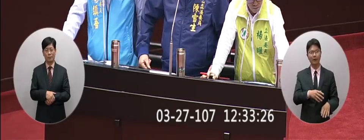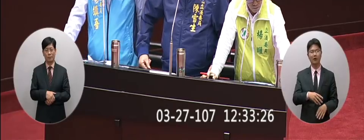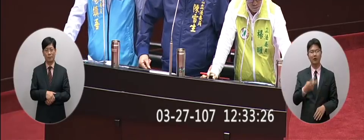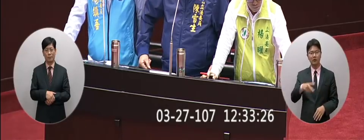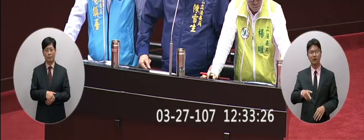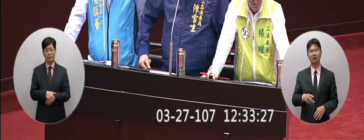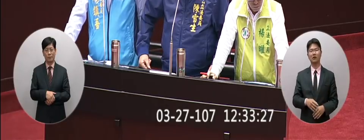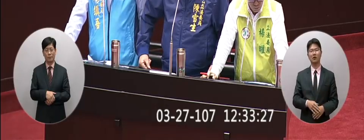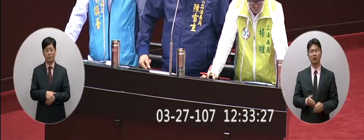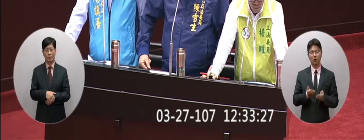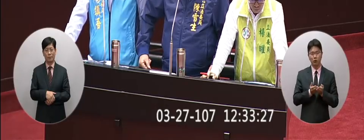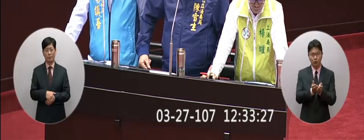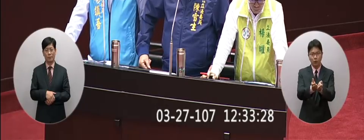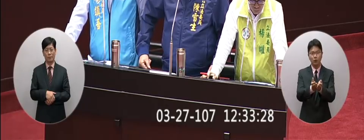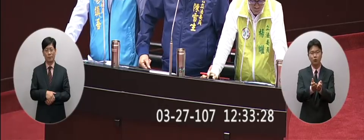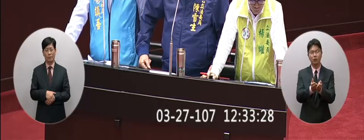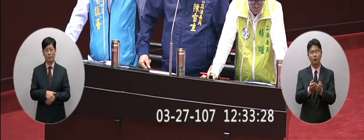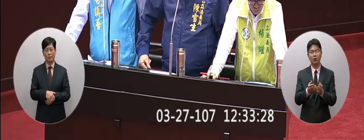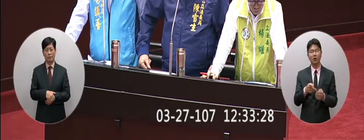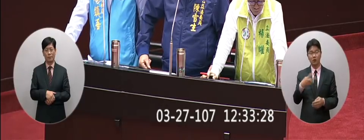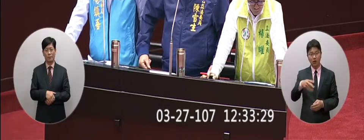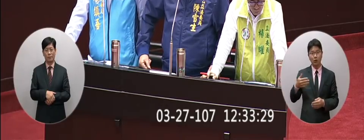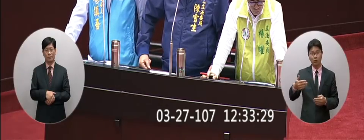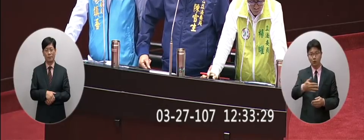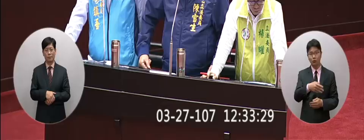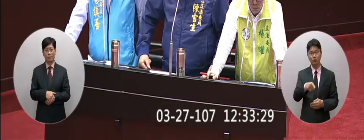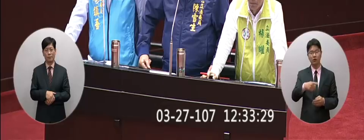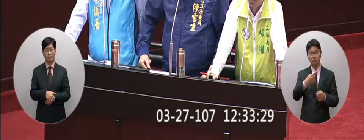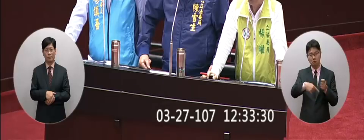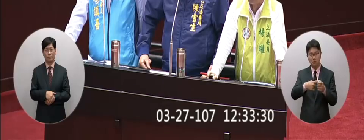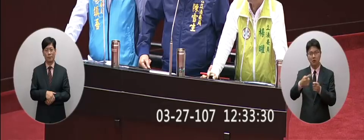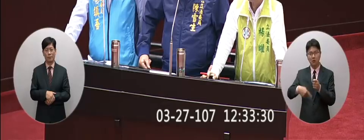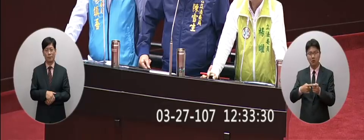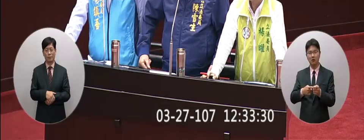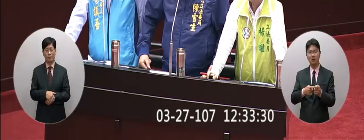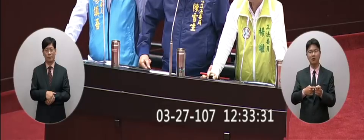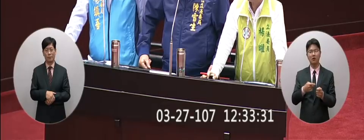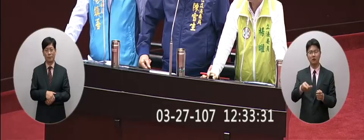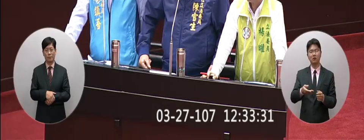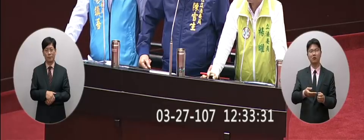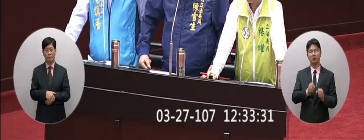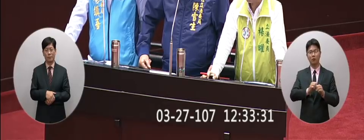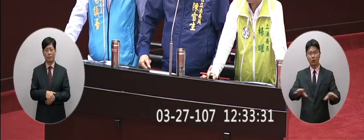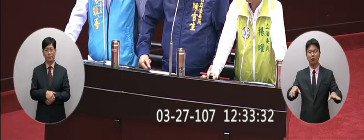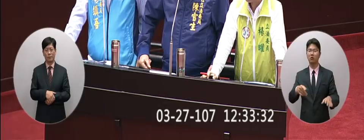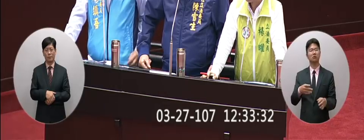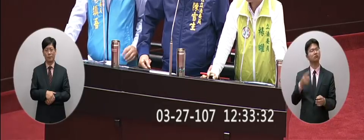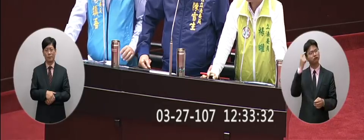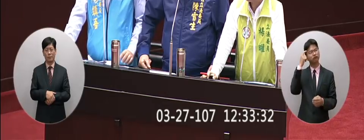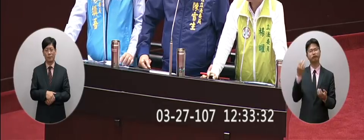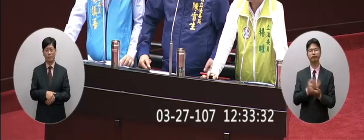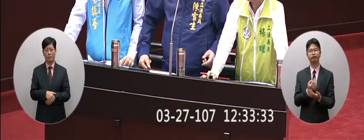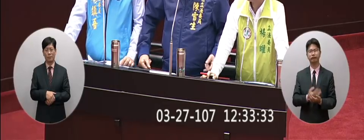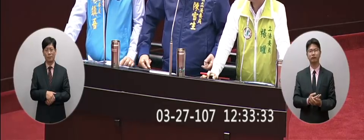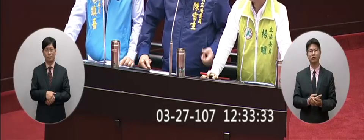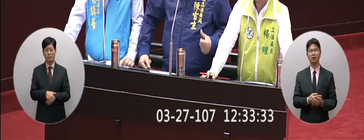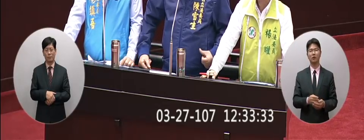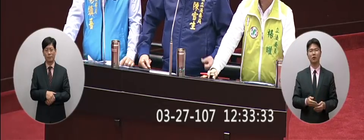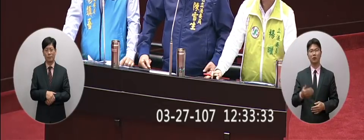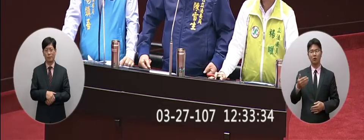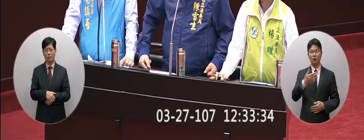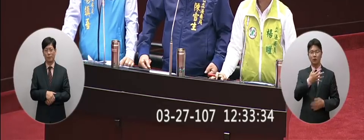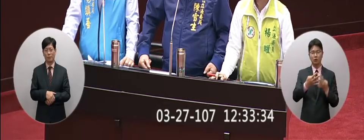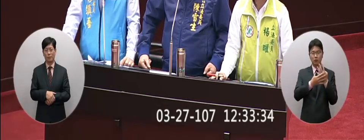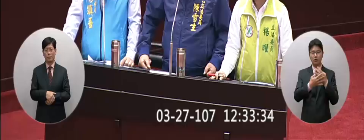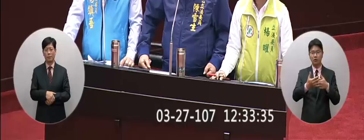个放流啊，鱼苗放流，我看每年人家放流的数量都不是那么的够哈。渔业署好几次讲说，你放流的时候